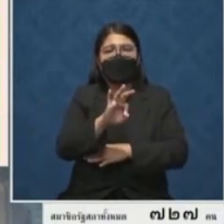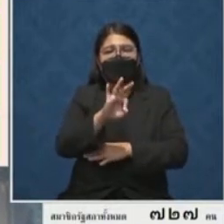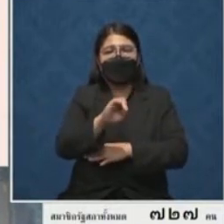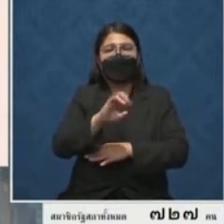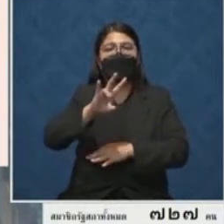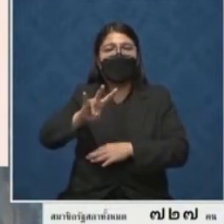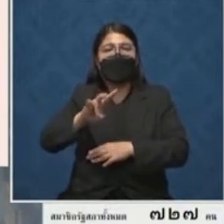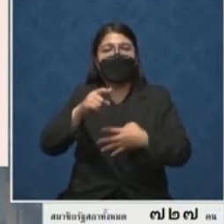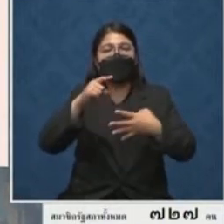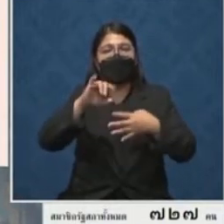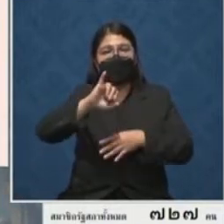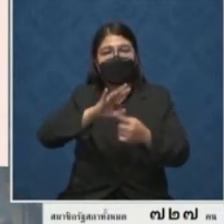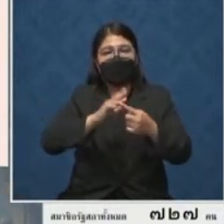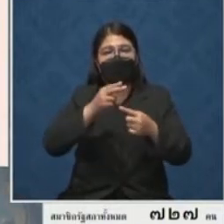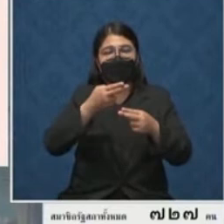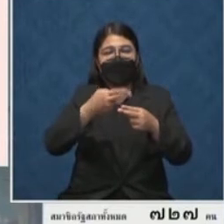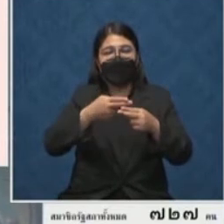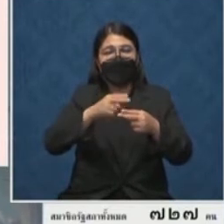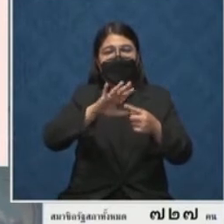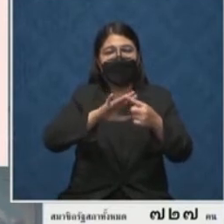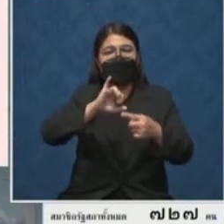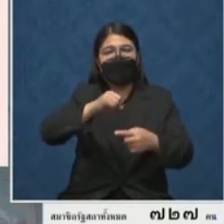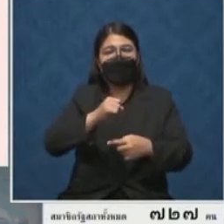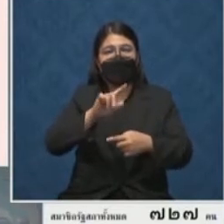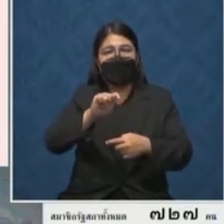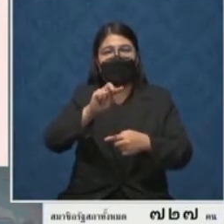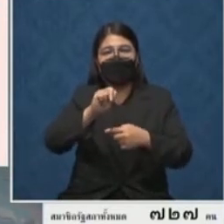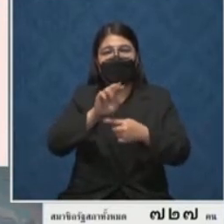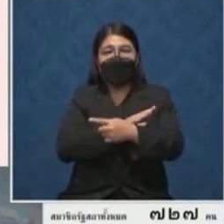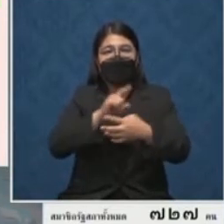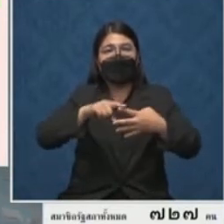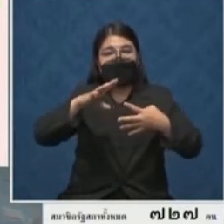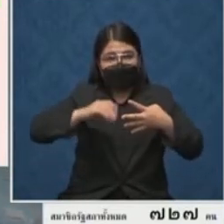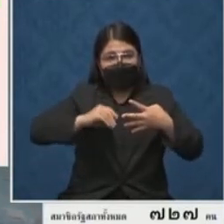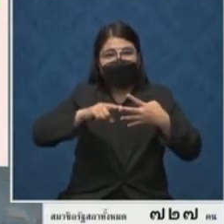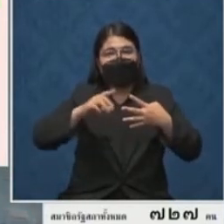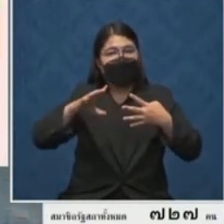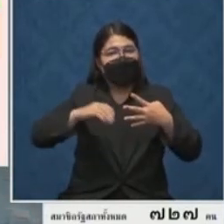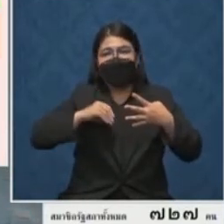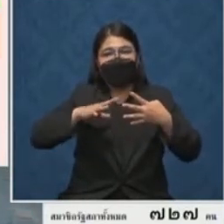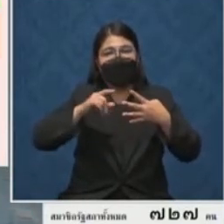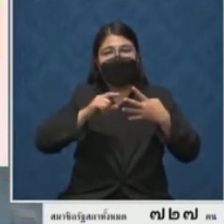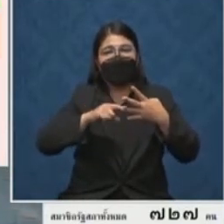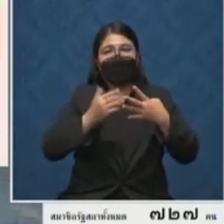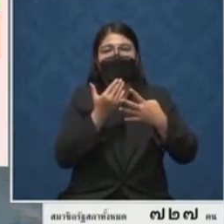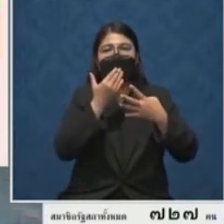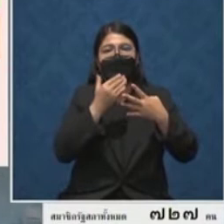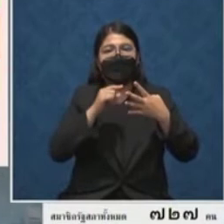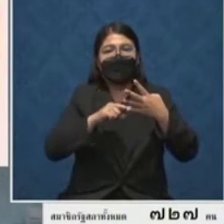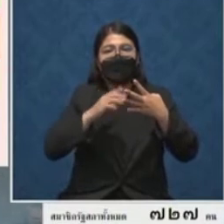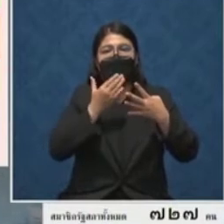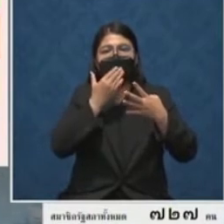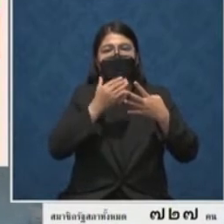97นายเจตศิระธารนนท ์1รับหลักการ2ไม่รับหลักการ3งดออกเสียง4งดออกเสียง